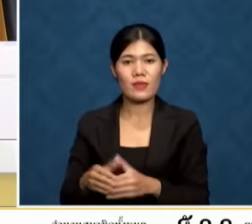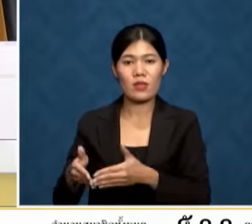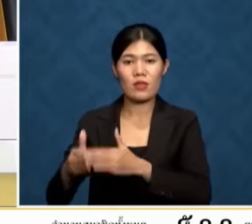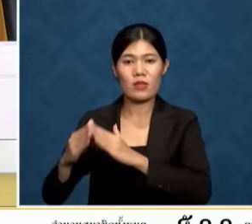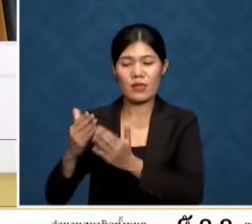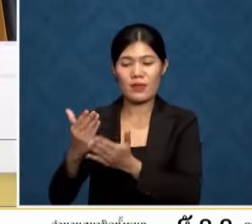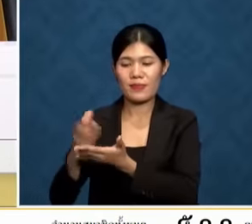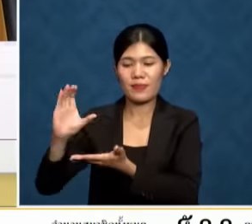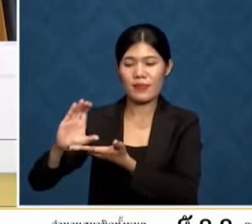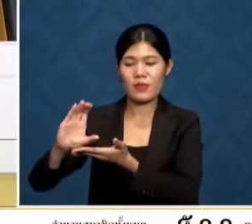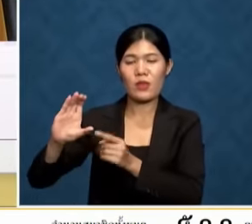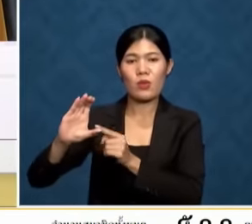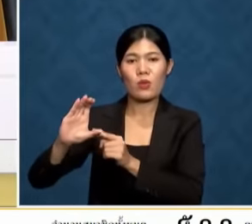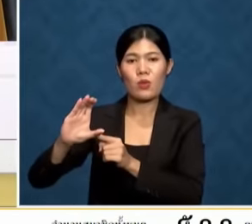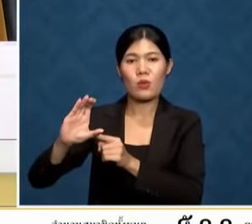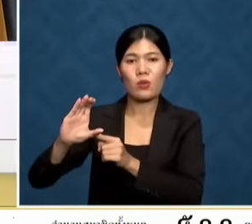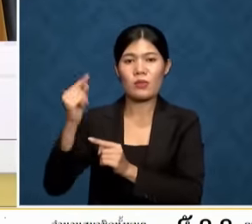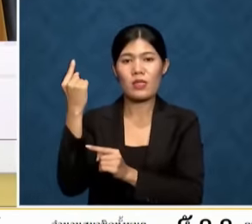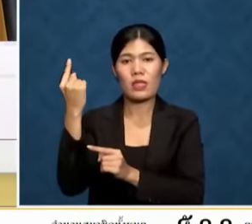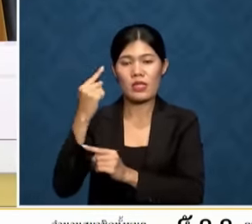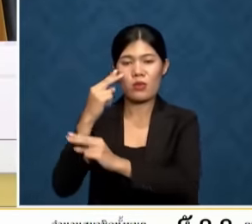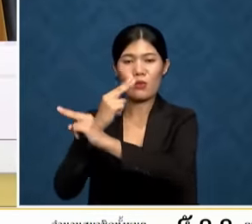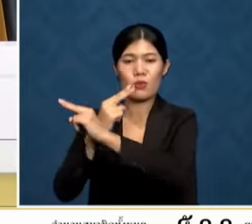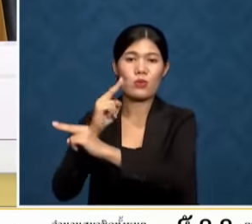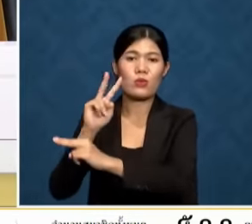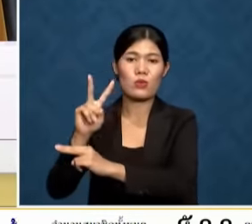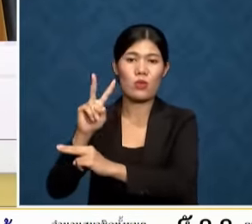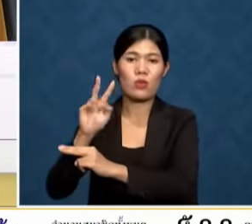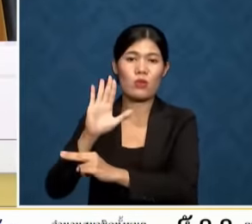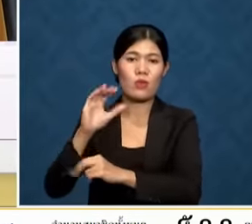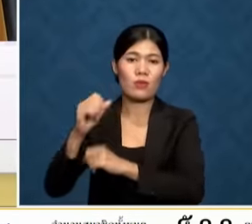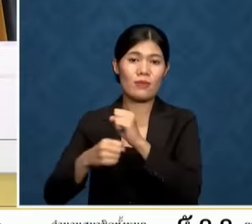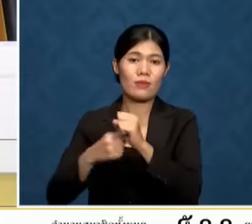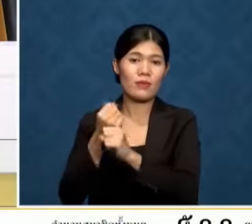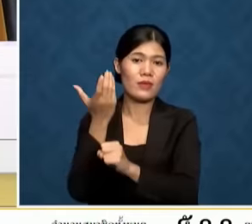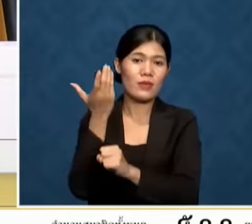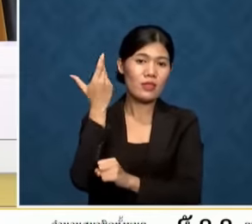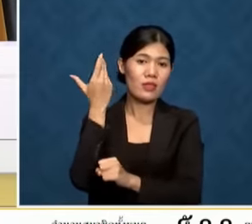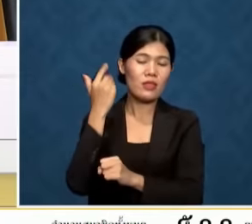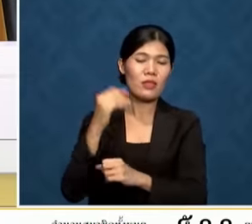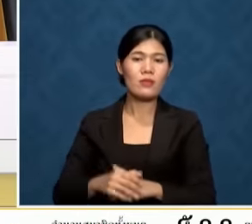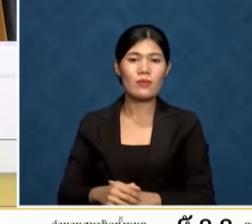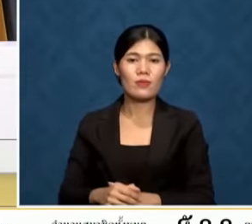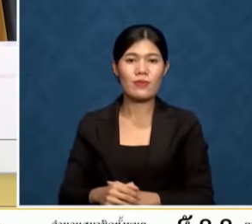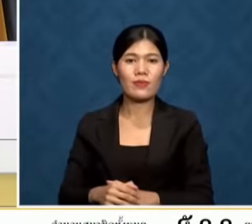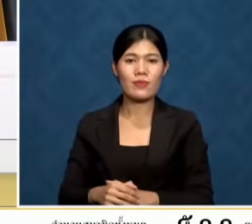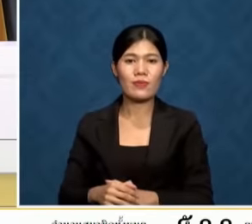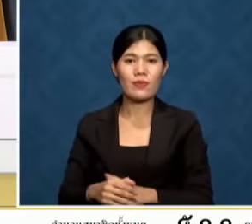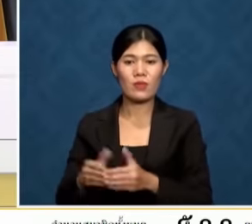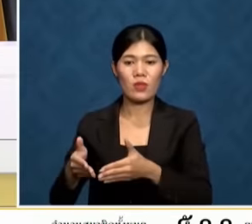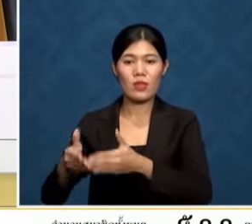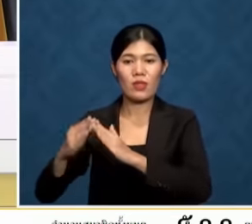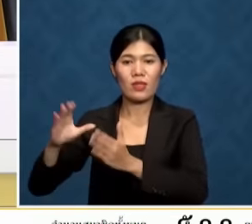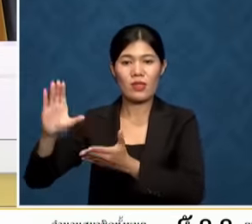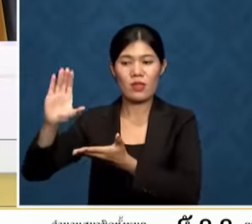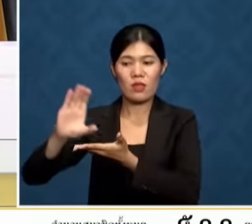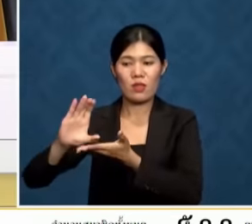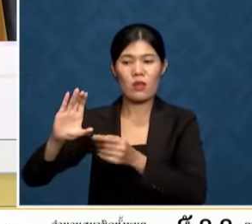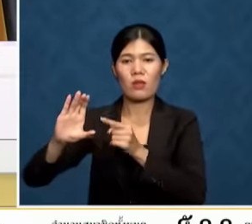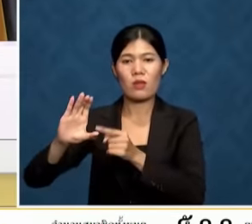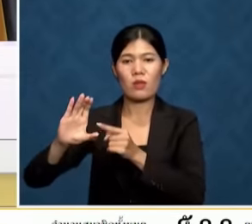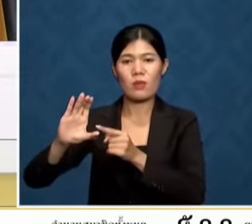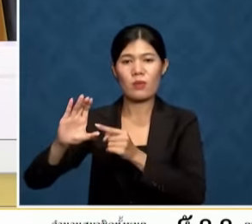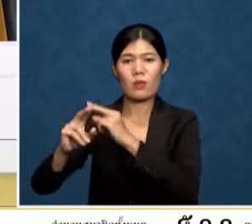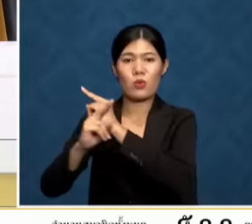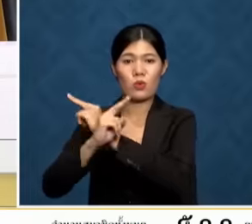เท่าจากงบประมาณปีที่แล้วเรามีการตั้งงบประมาณเพื่อการพัฒนายานยนต์อัจฉริยะเพิ่มขึ้นถึง 2